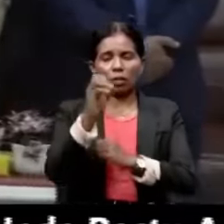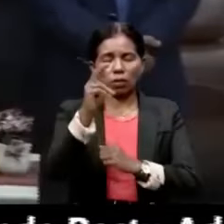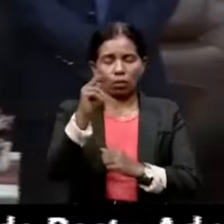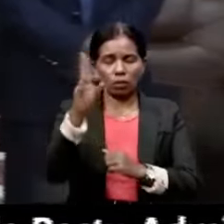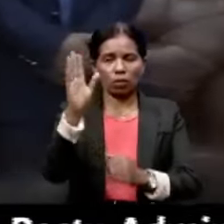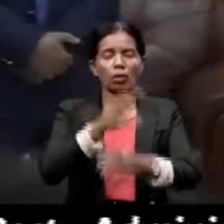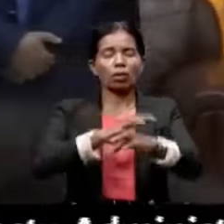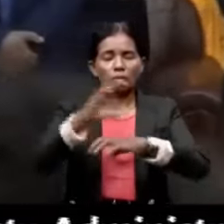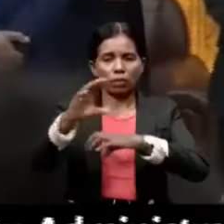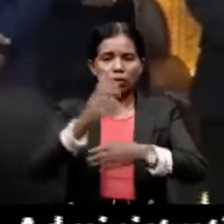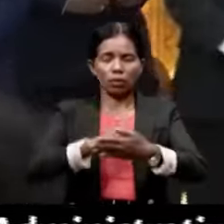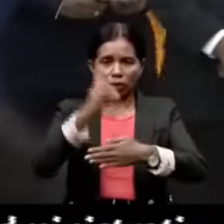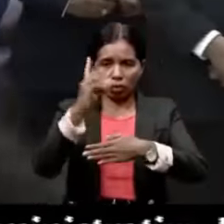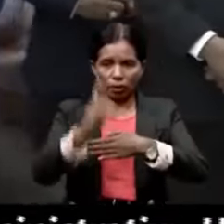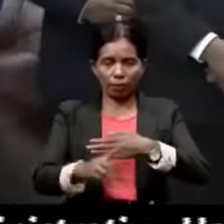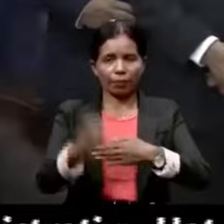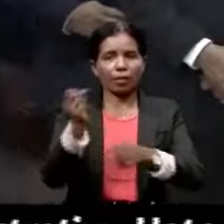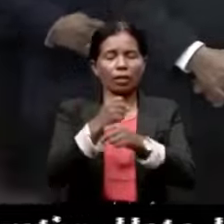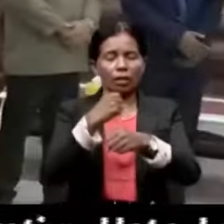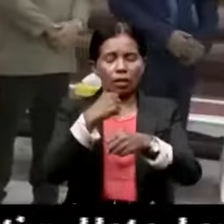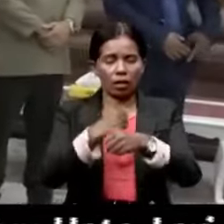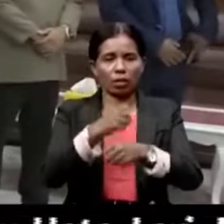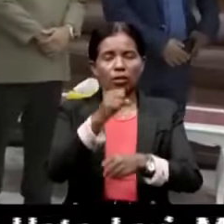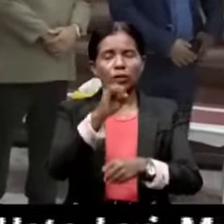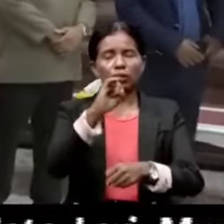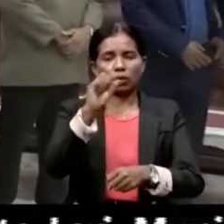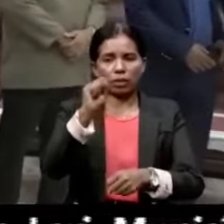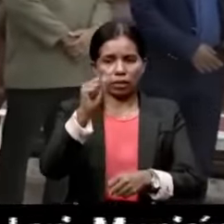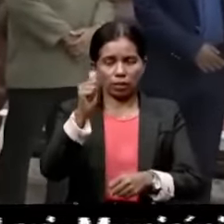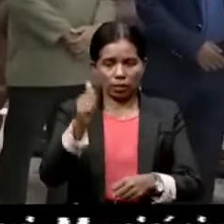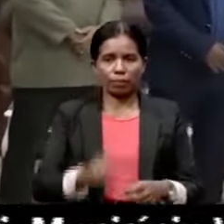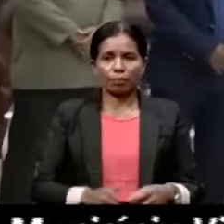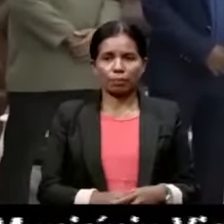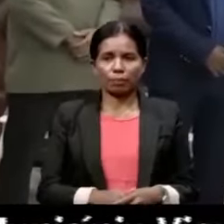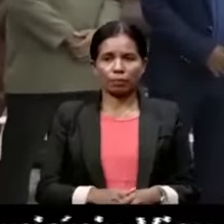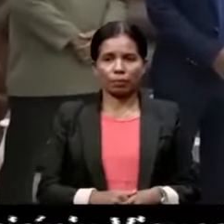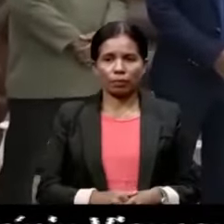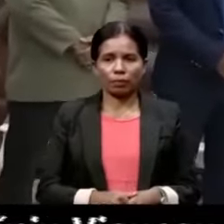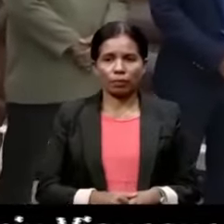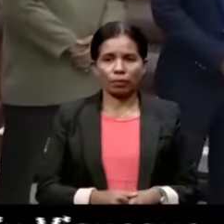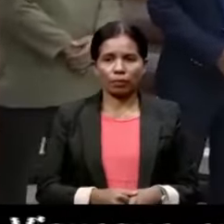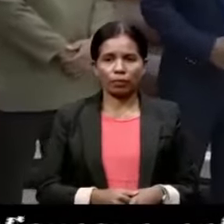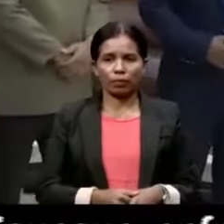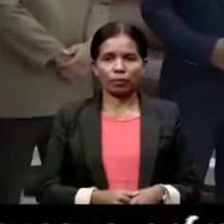no desenvolvimento nebe realiza e Genebra, Suíça. Santina de Jesus, Marito da Costa, GMN.